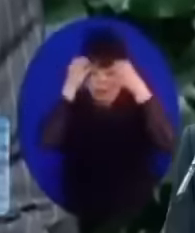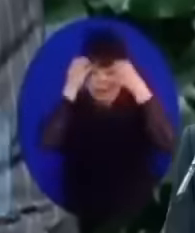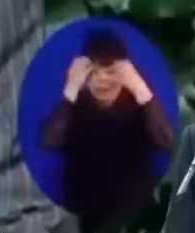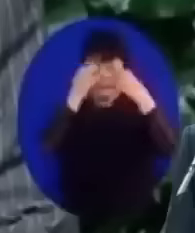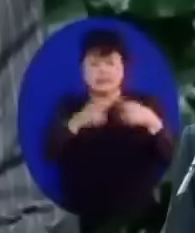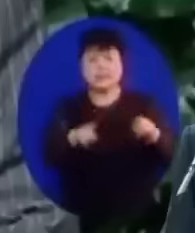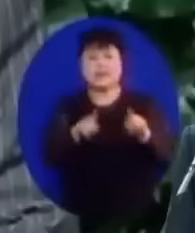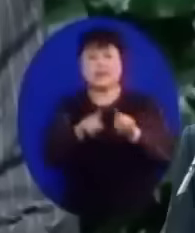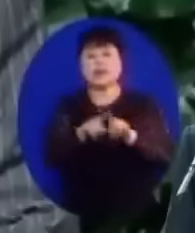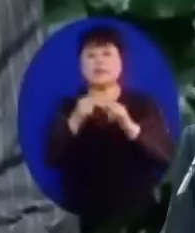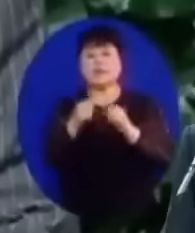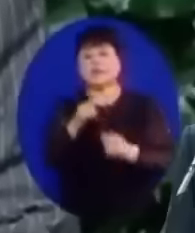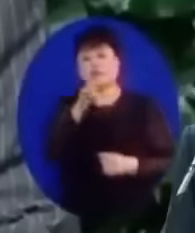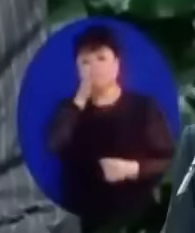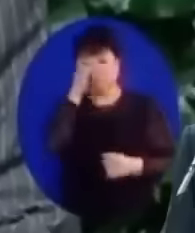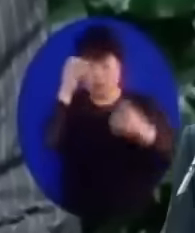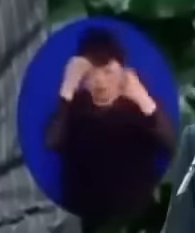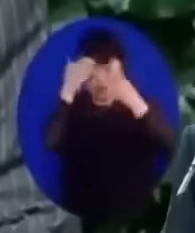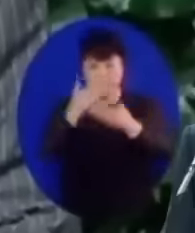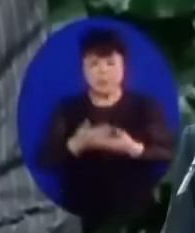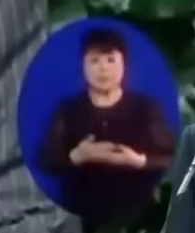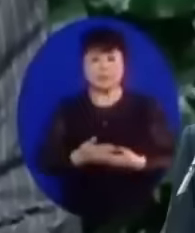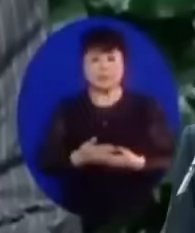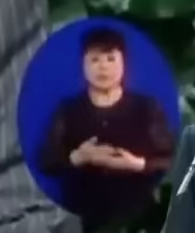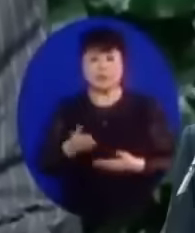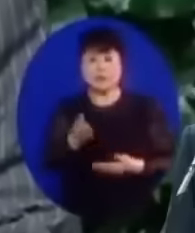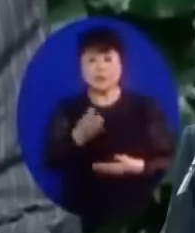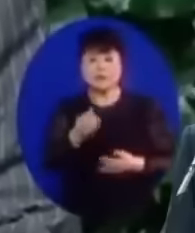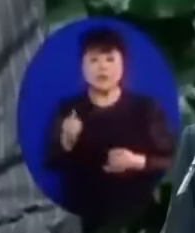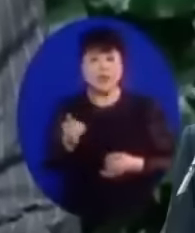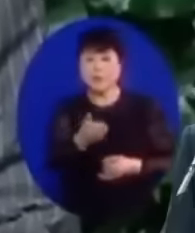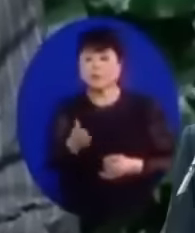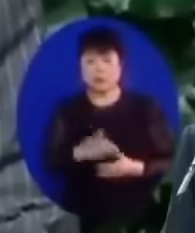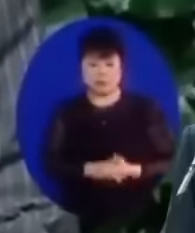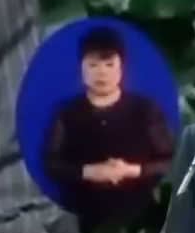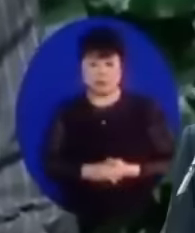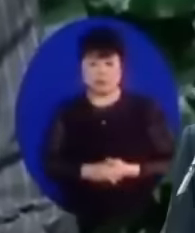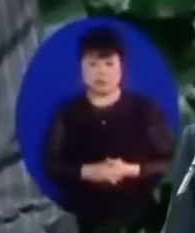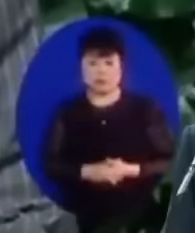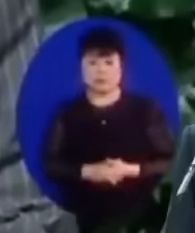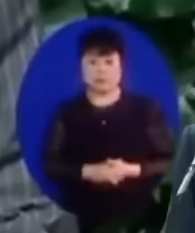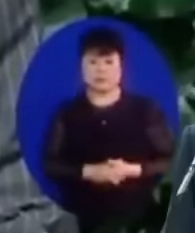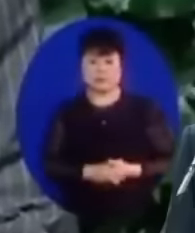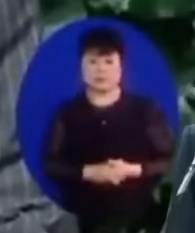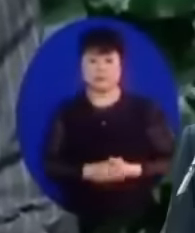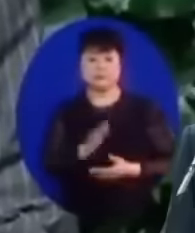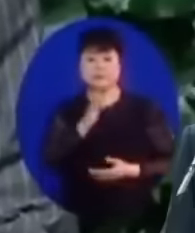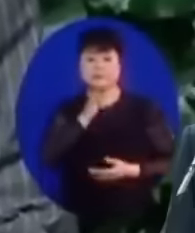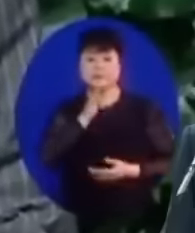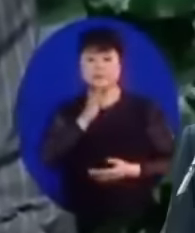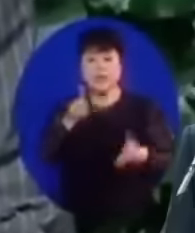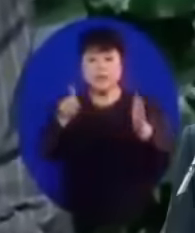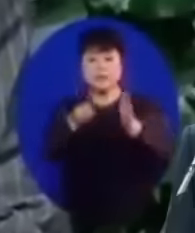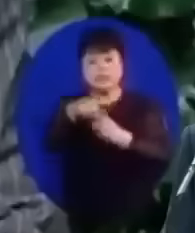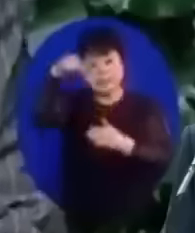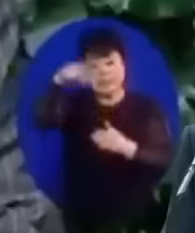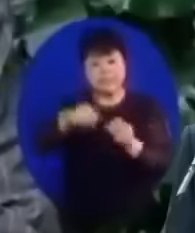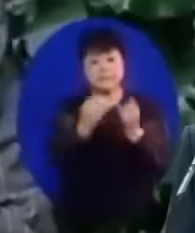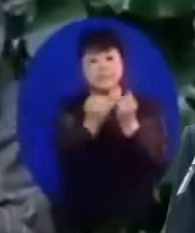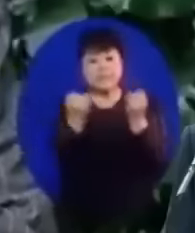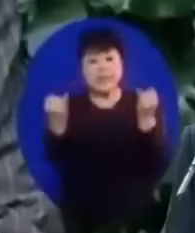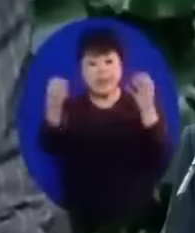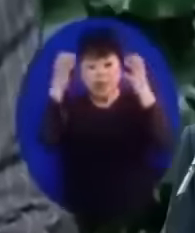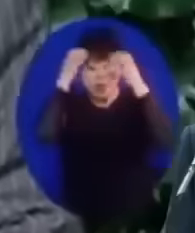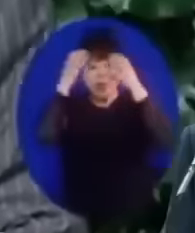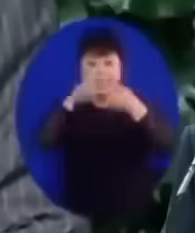함께 살아가고 있는 것입니다. 고난받지 않은 인간은 이 지상에 없습니다. 어느 신앙이 깊은 자매님이